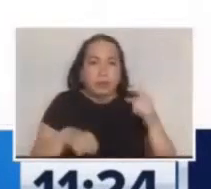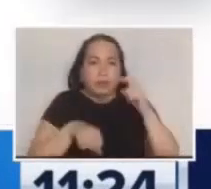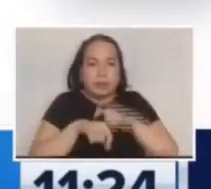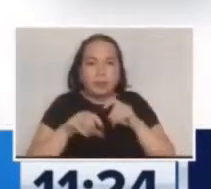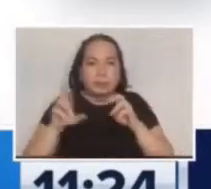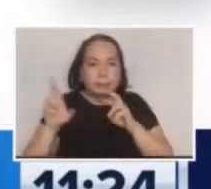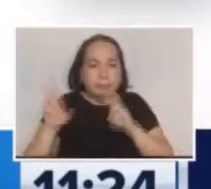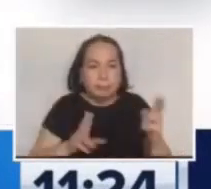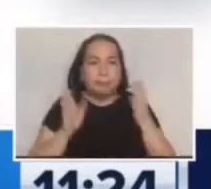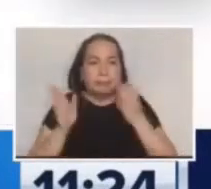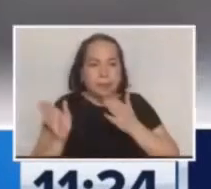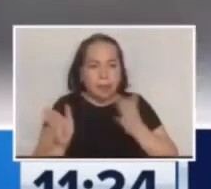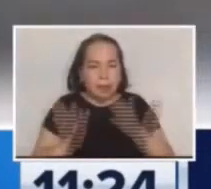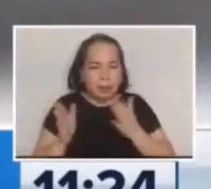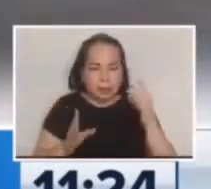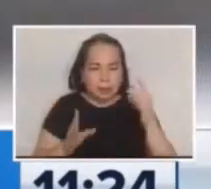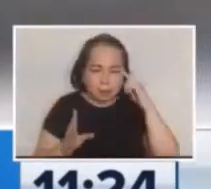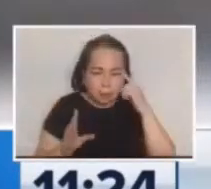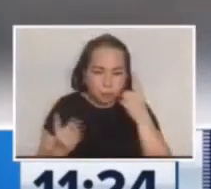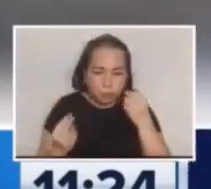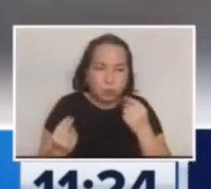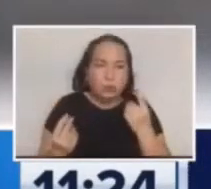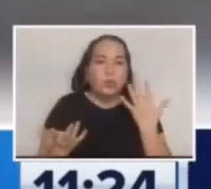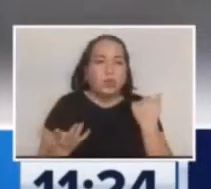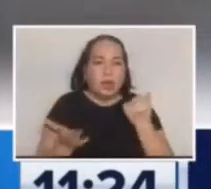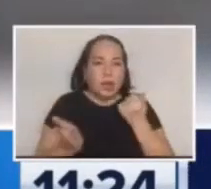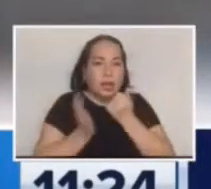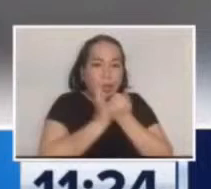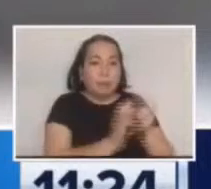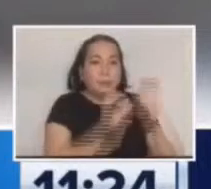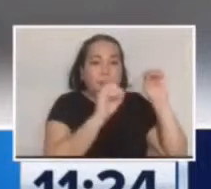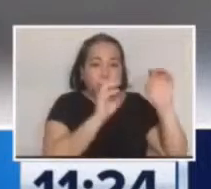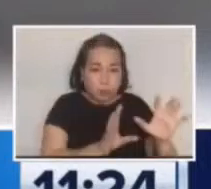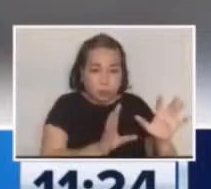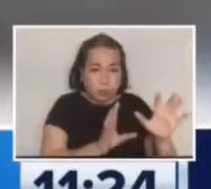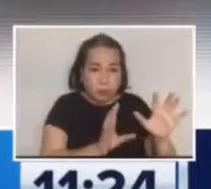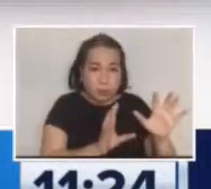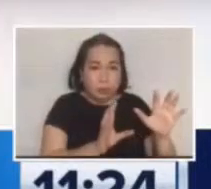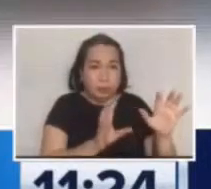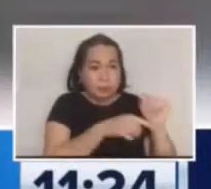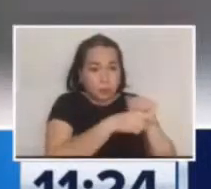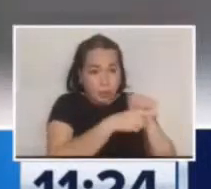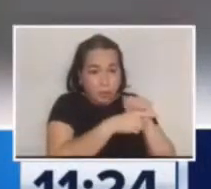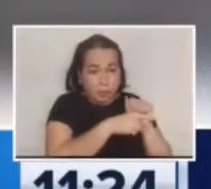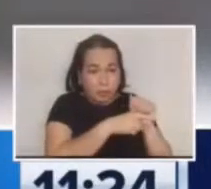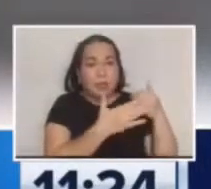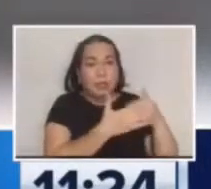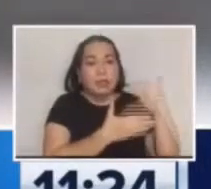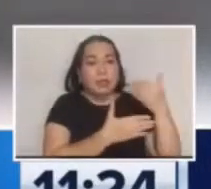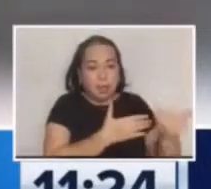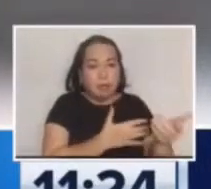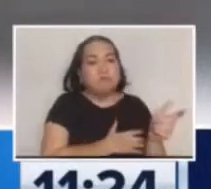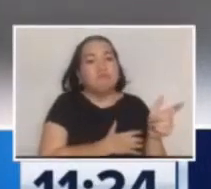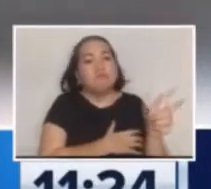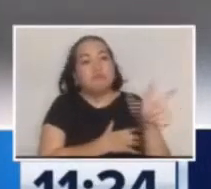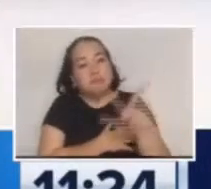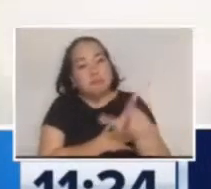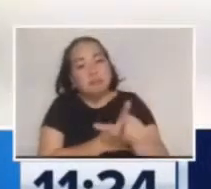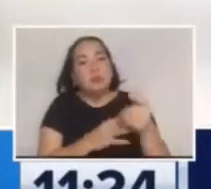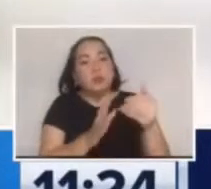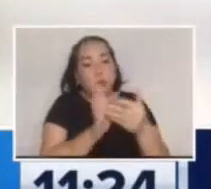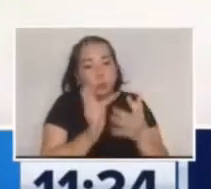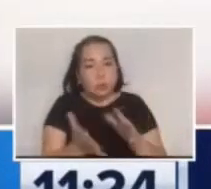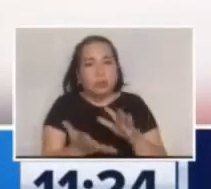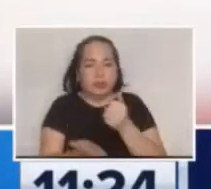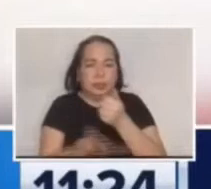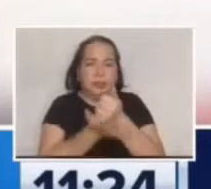guro. So talagang sinasaalang-alang yung konsiderasyon na yan dito sa pagpaplano natin.